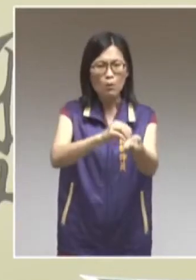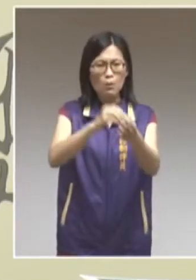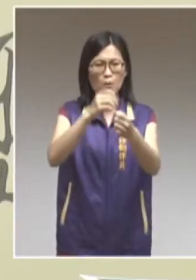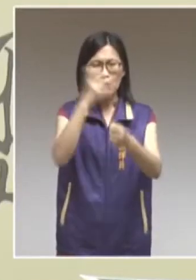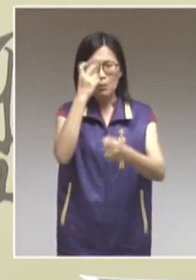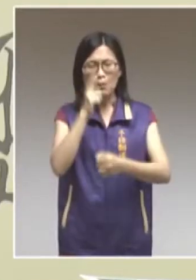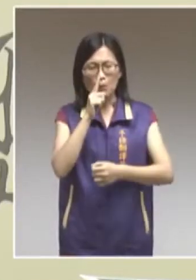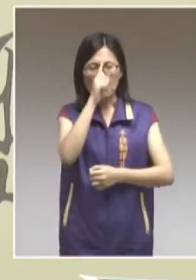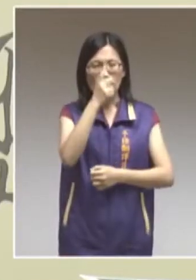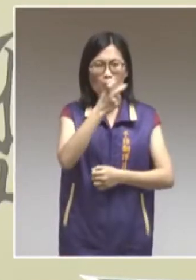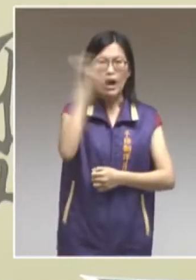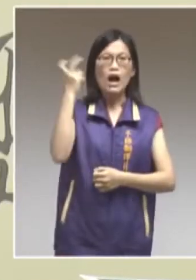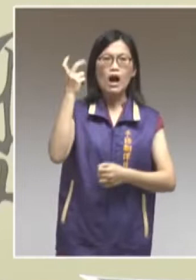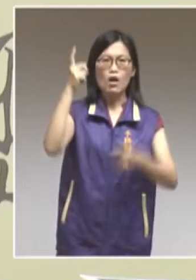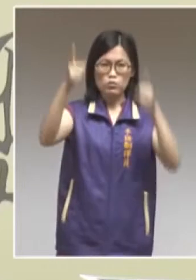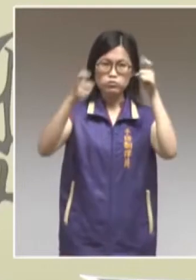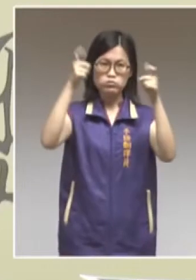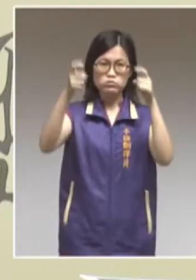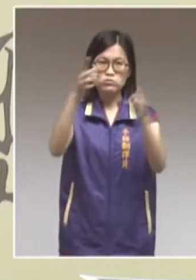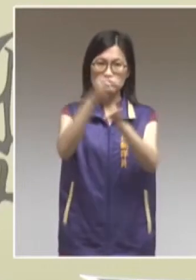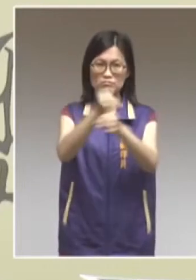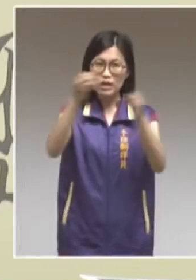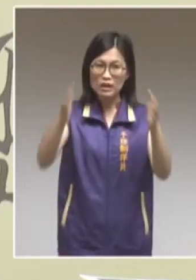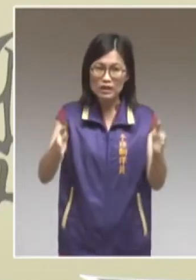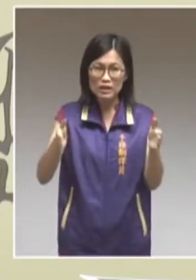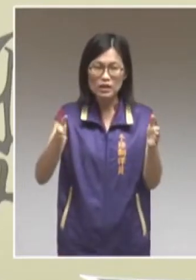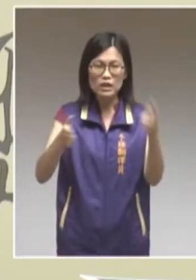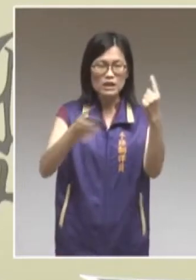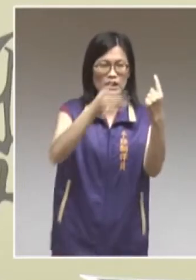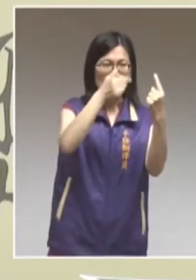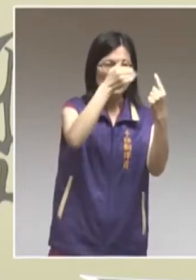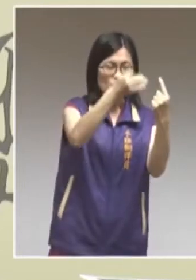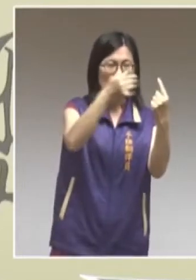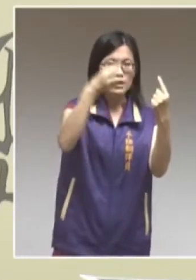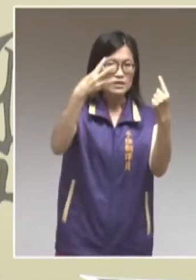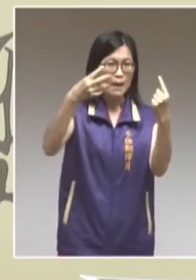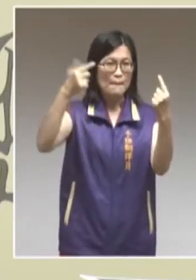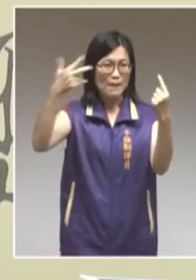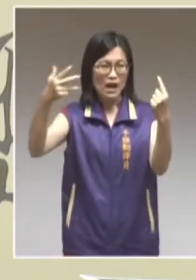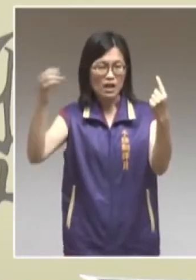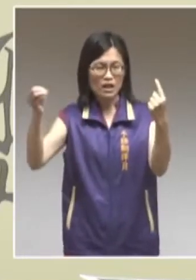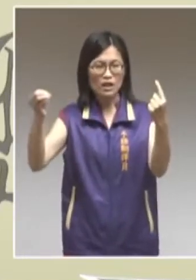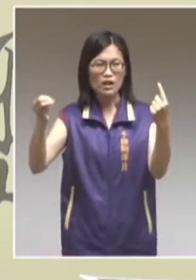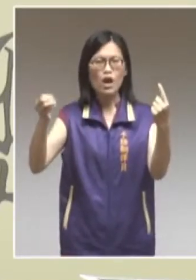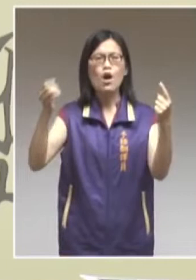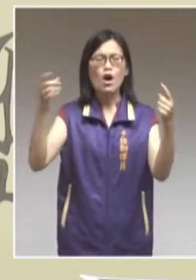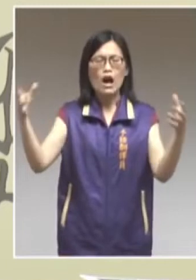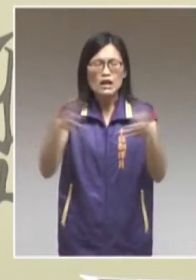说他在过年期间跟19380。一起打桌